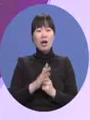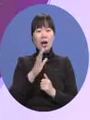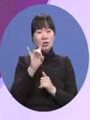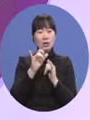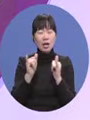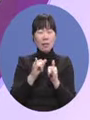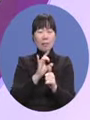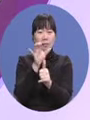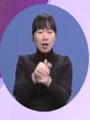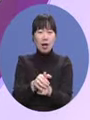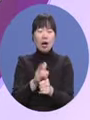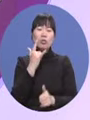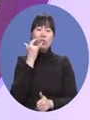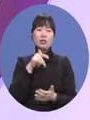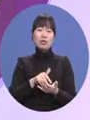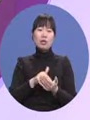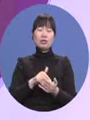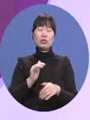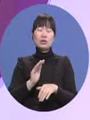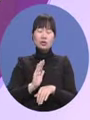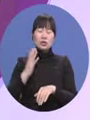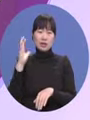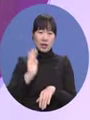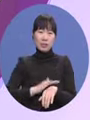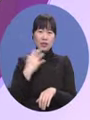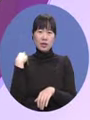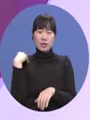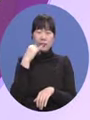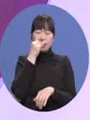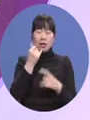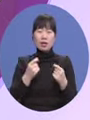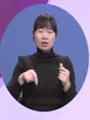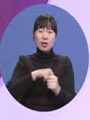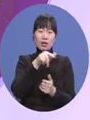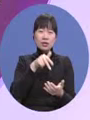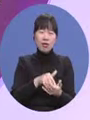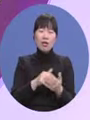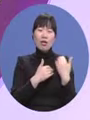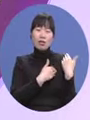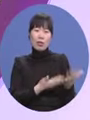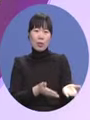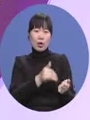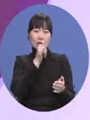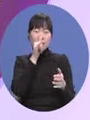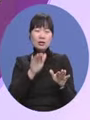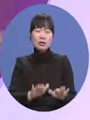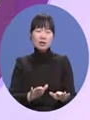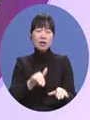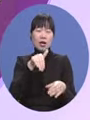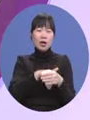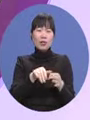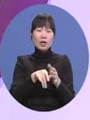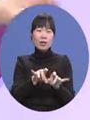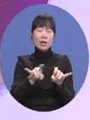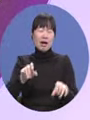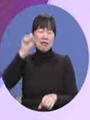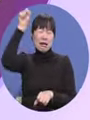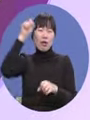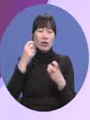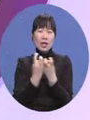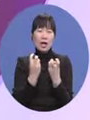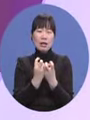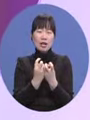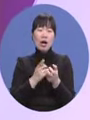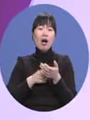책임입니까? 부모로서도 책임이지. 이런 환경을 정말 애들을 이렇게 펄떡거리게 한다면 선거 때마다 나서서 싸워서 너네 어떡할